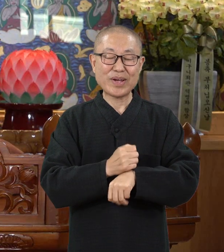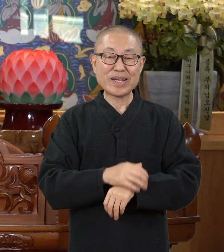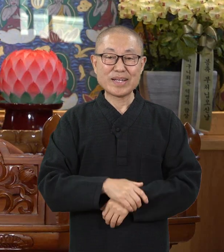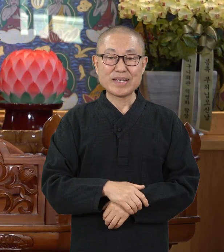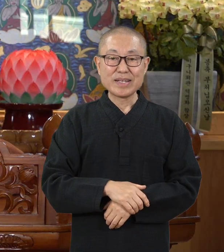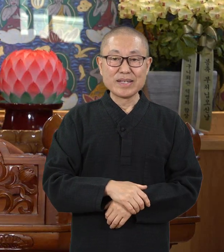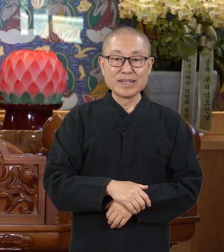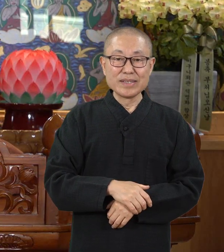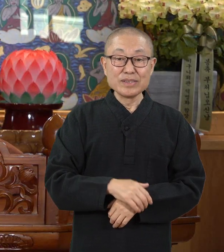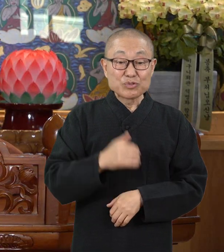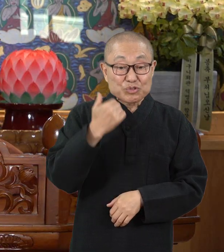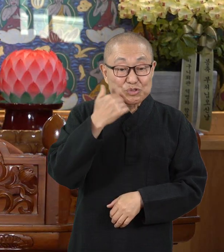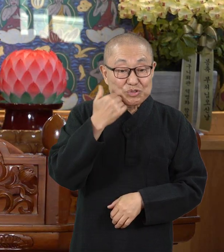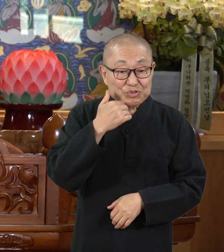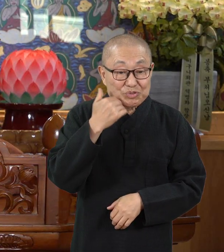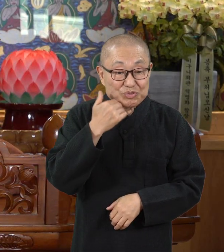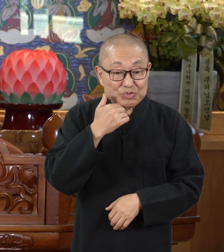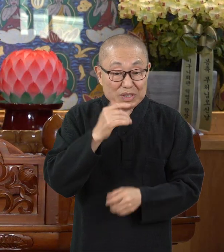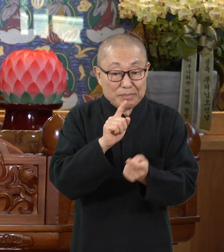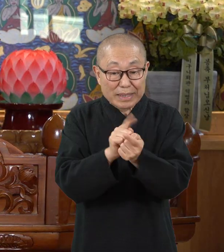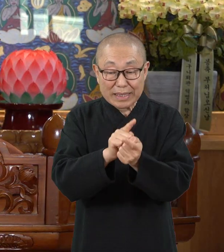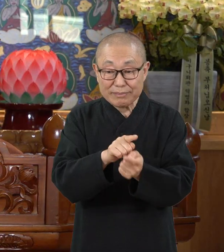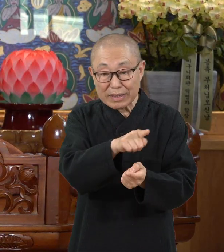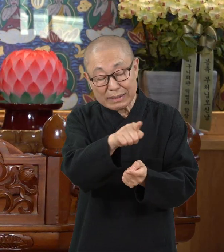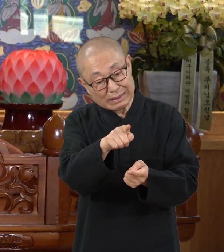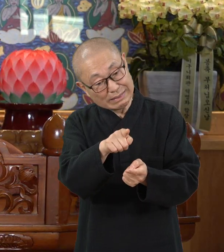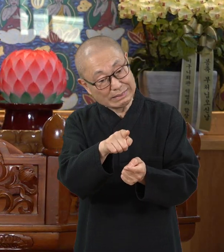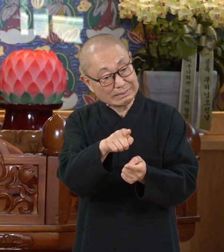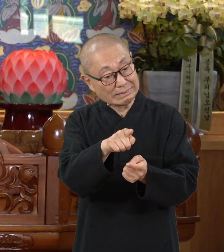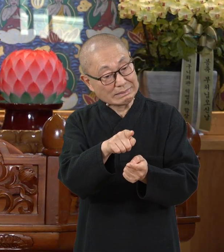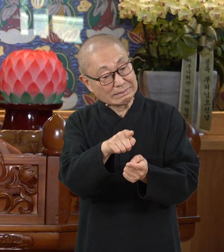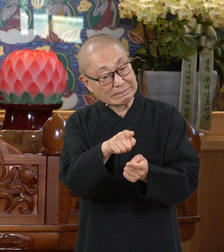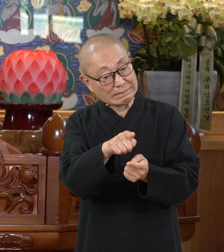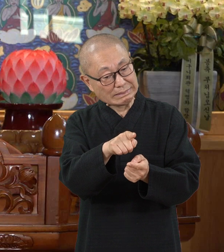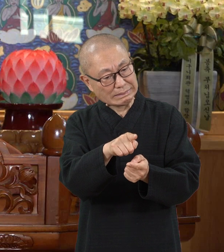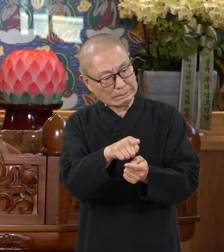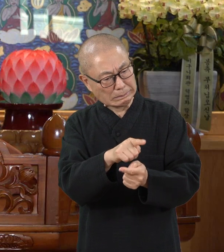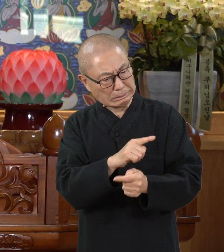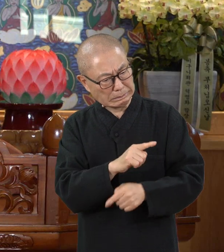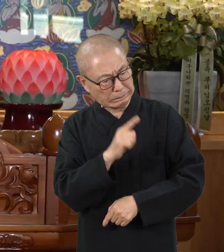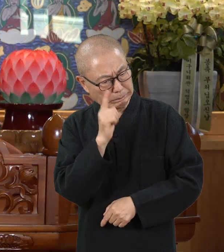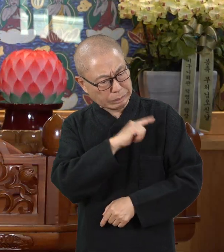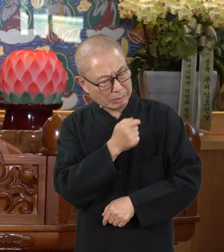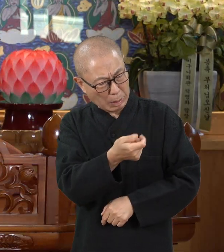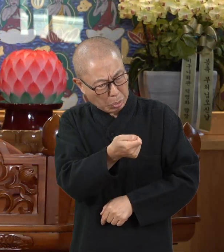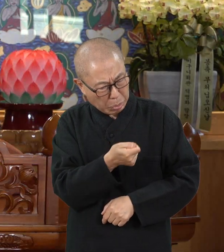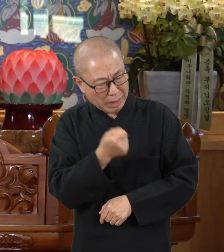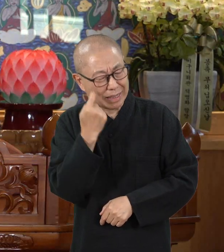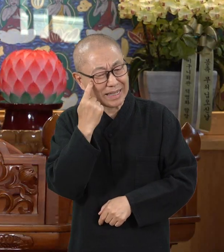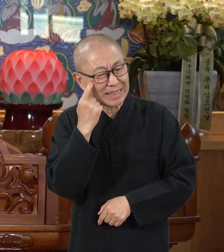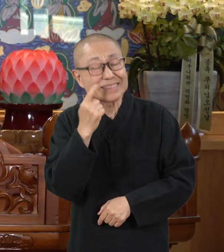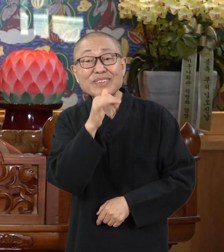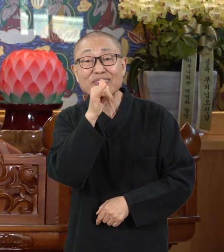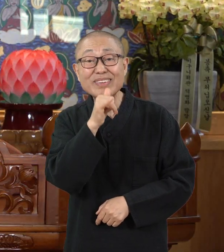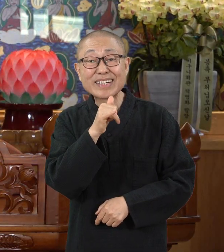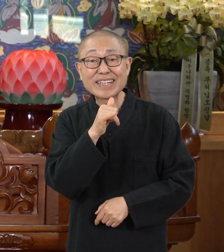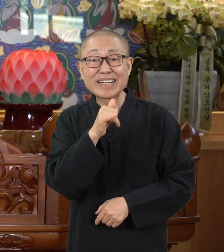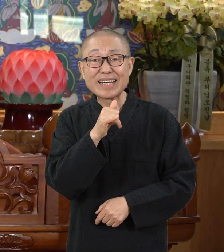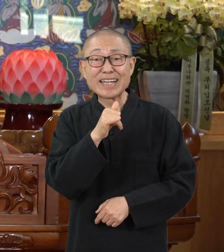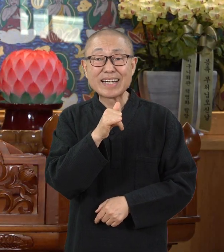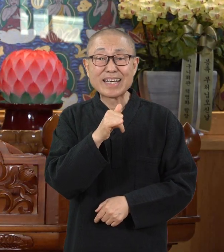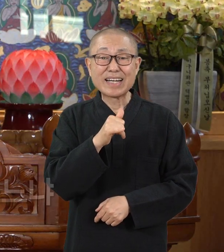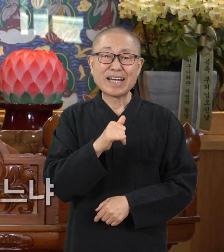되면은 누구를 만나면은 그 사람의 너머에 어떤 허점을 찾으려고 그래요. 그럼 전